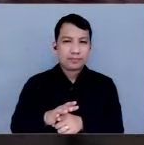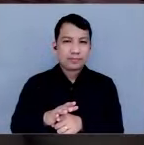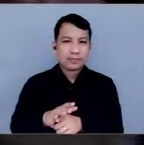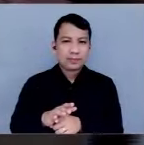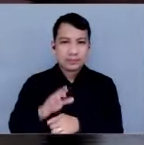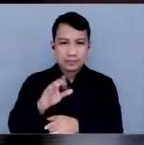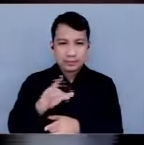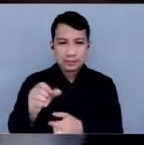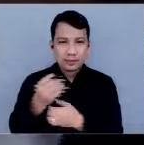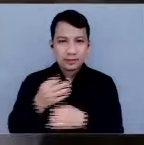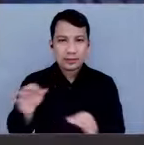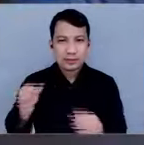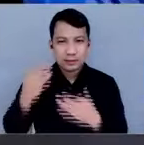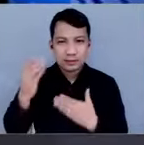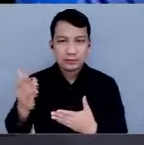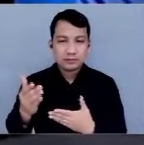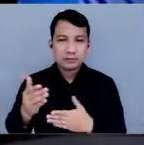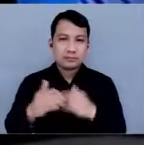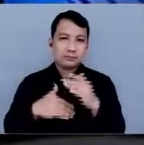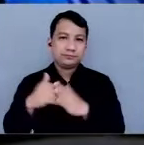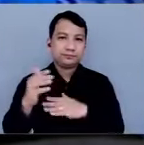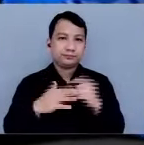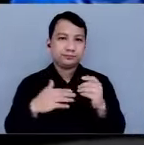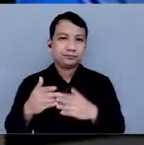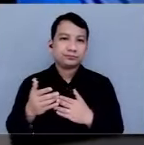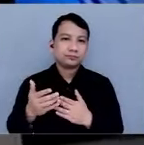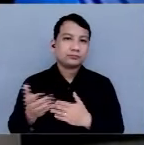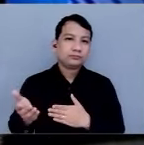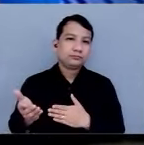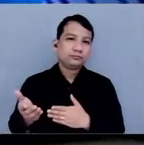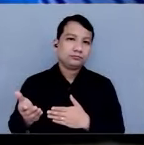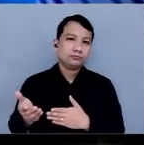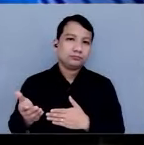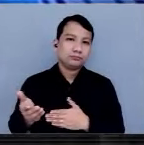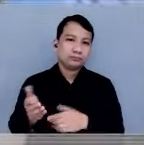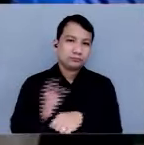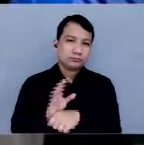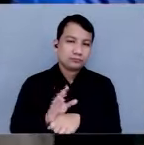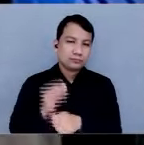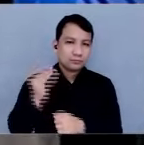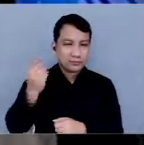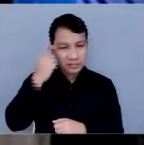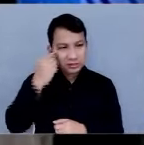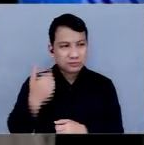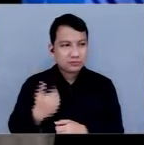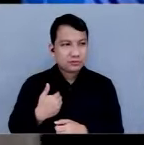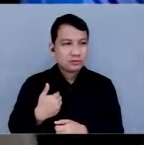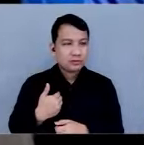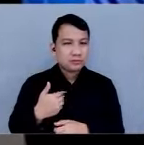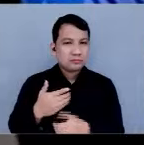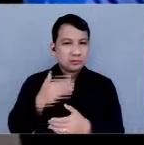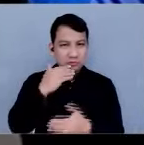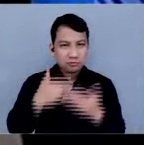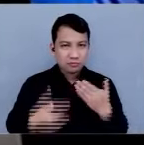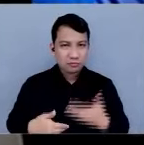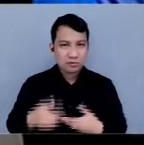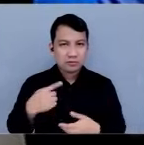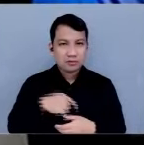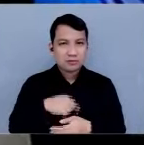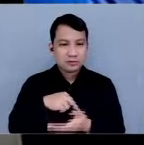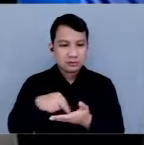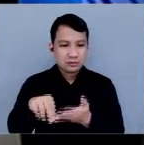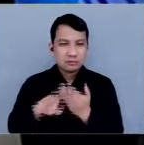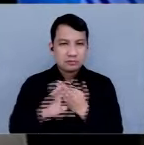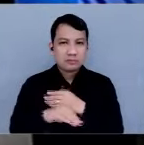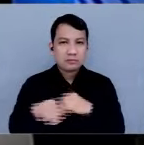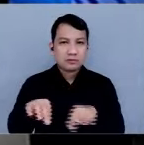very comfortable scene kumbaga for me it's very welcoming It's always nice to be back It's always